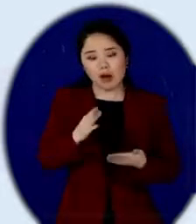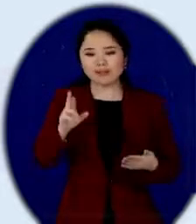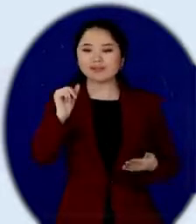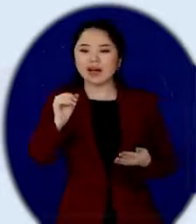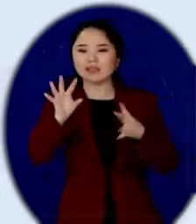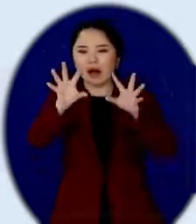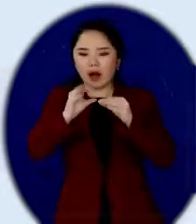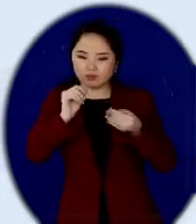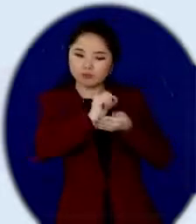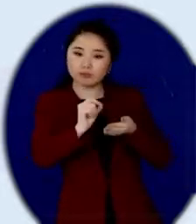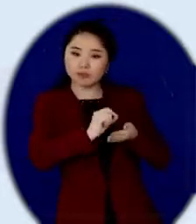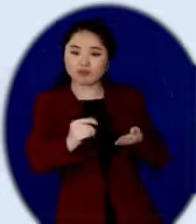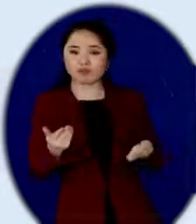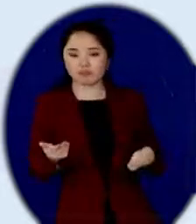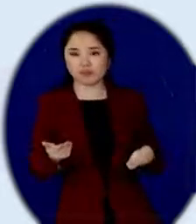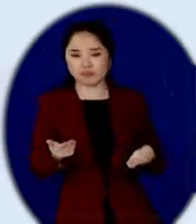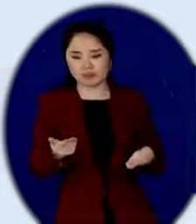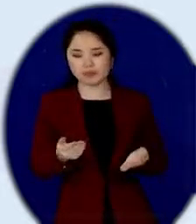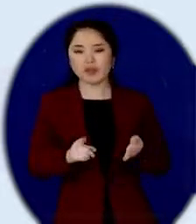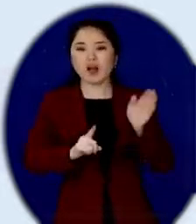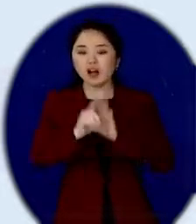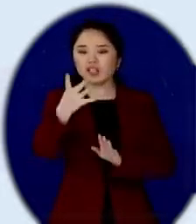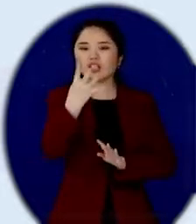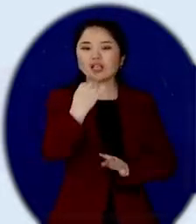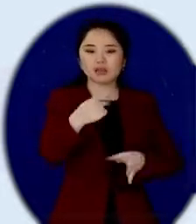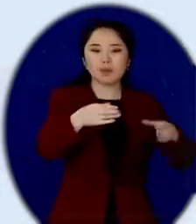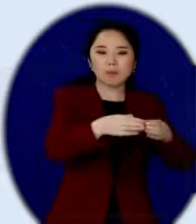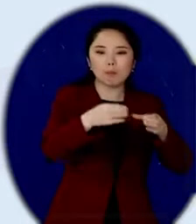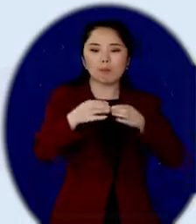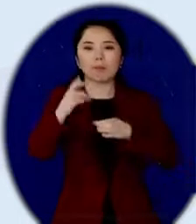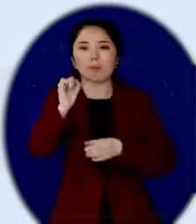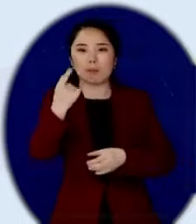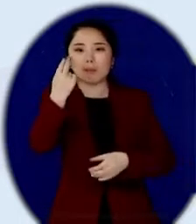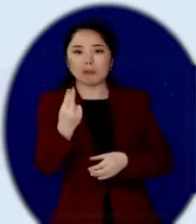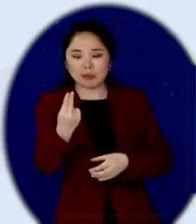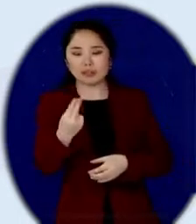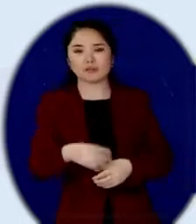вэ? За, эхлээд хэдэн багц байна уу?